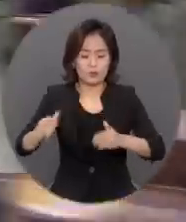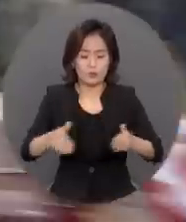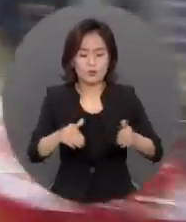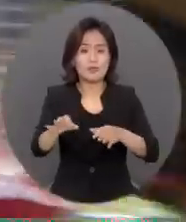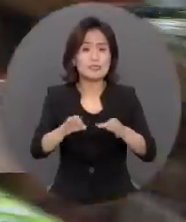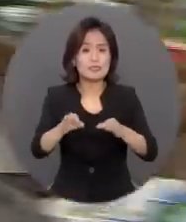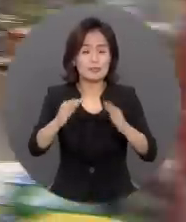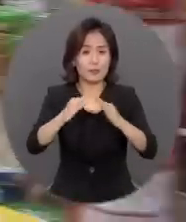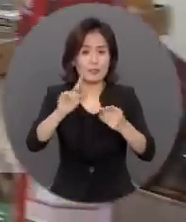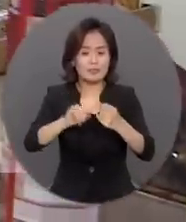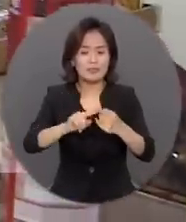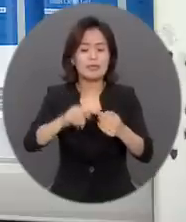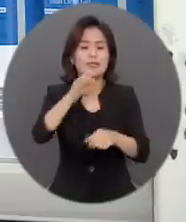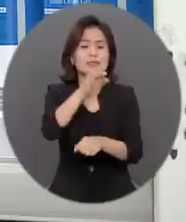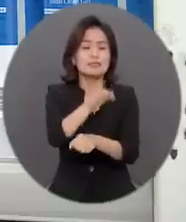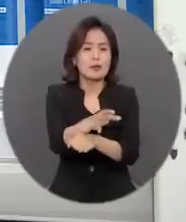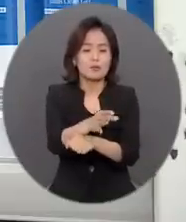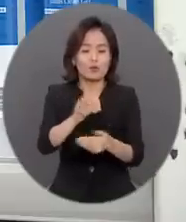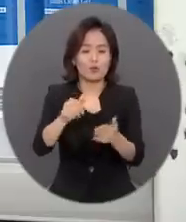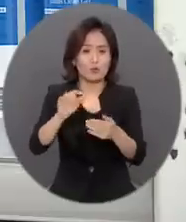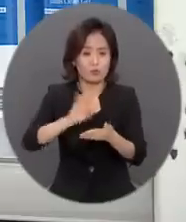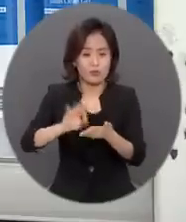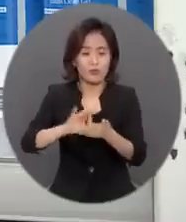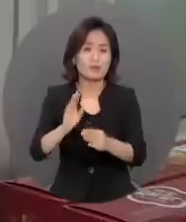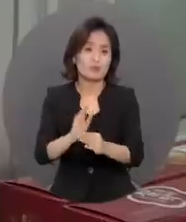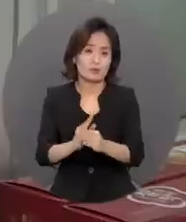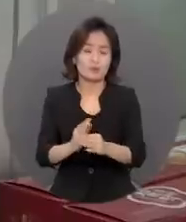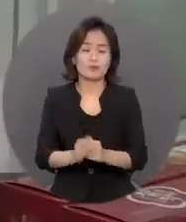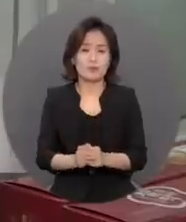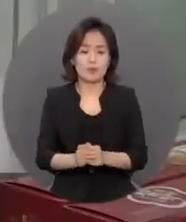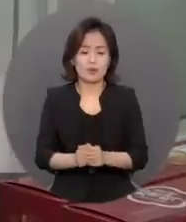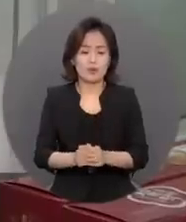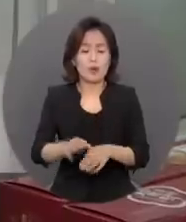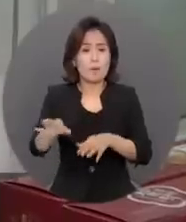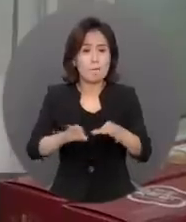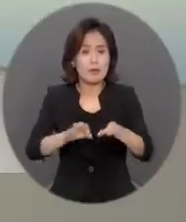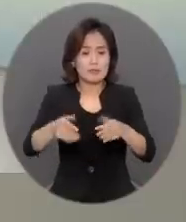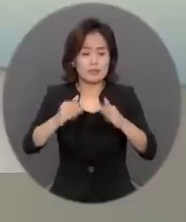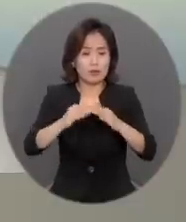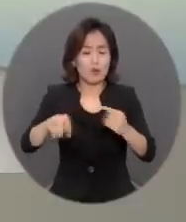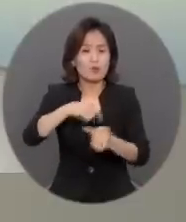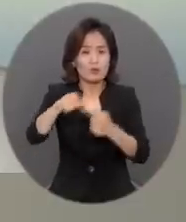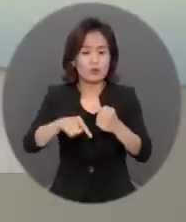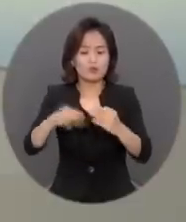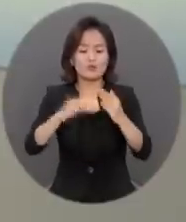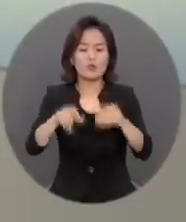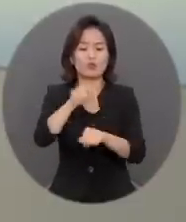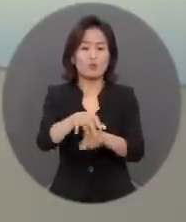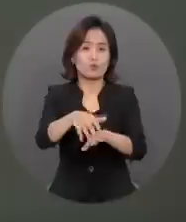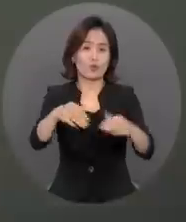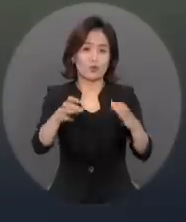1층 매점에서 사무용 비품 등 소모품을 주로 구입하고 있습니다. 매점 운영은 전남도청 공무원 노조가 하고